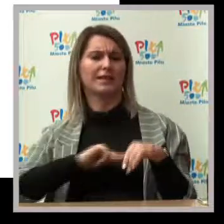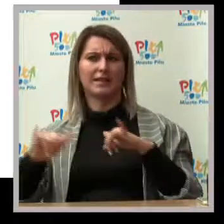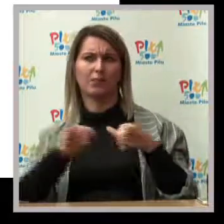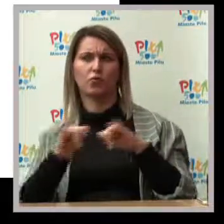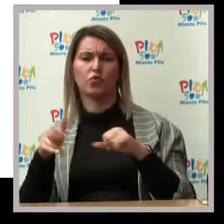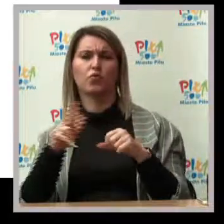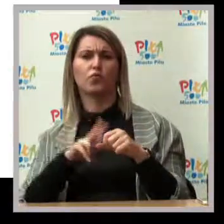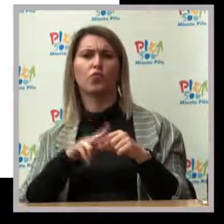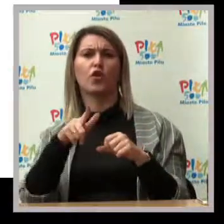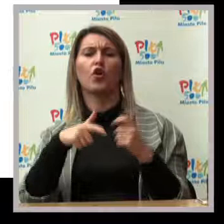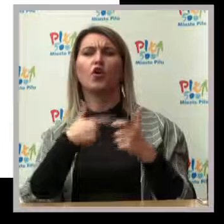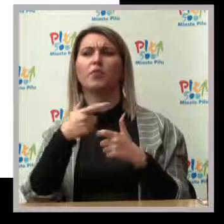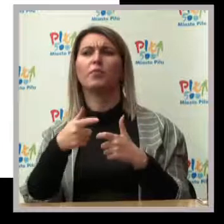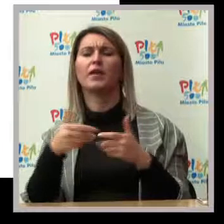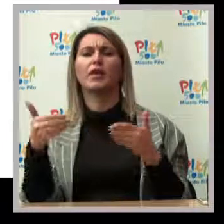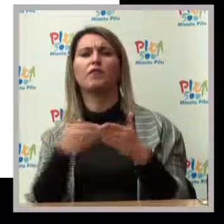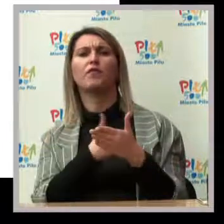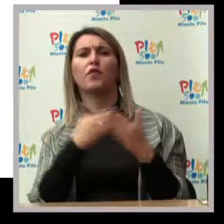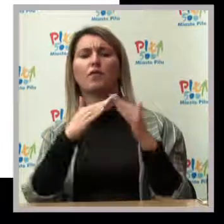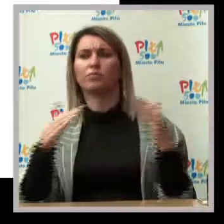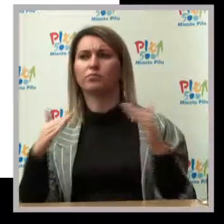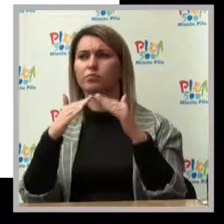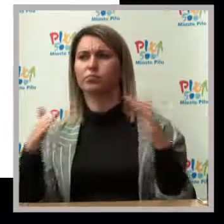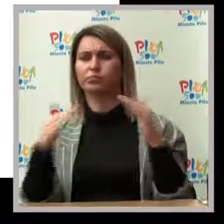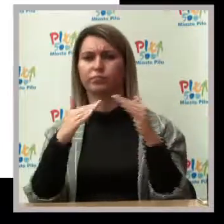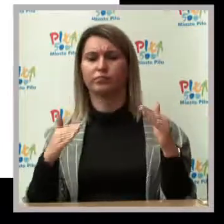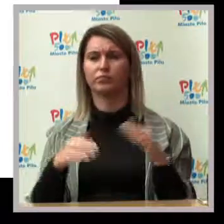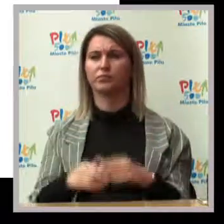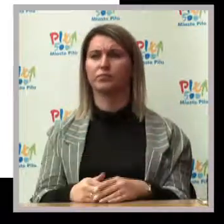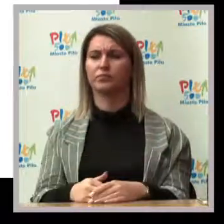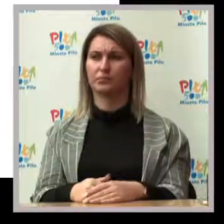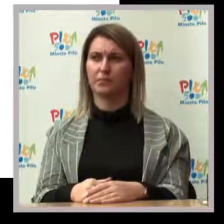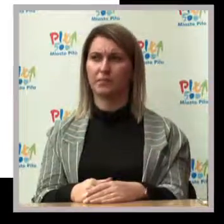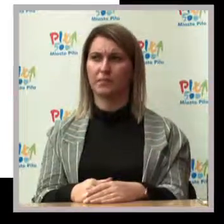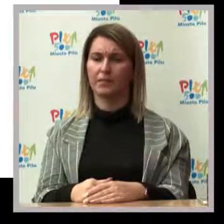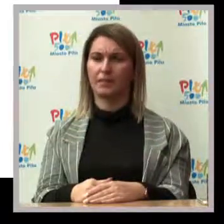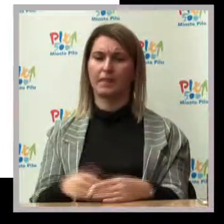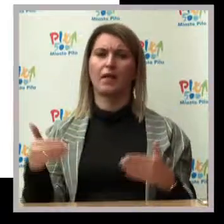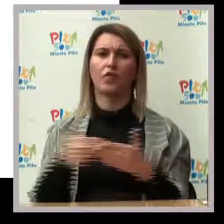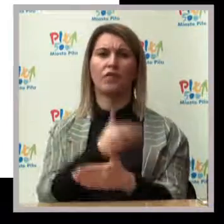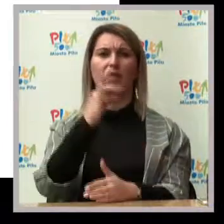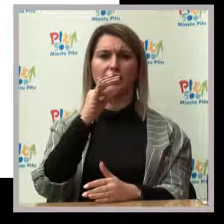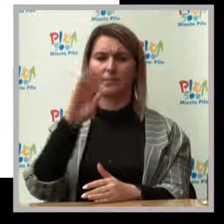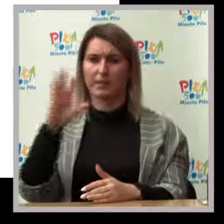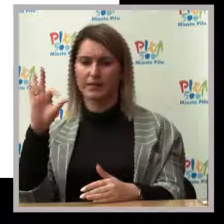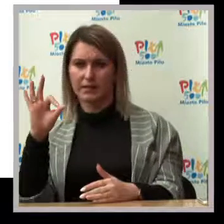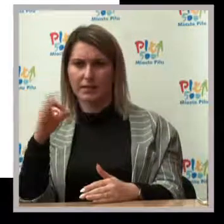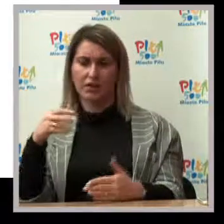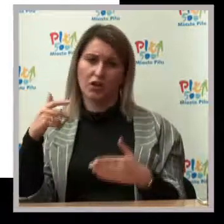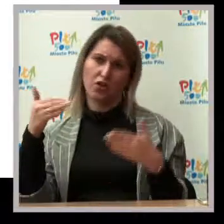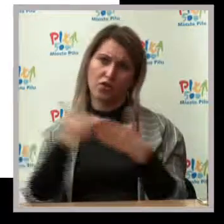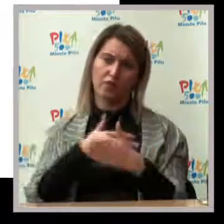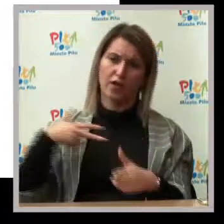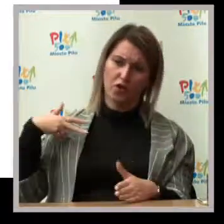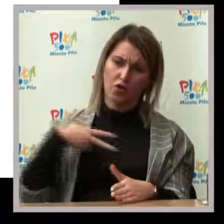prowadzą inwestycje w nowe obiekty komunalne, w nowe TBS-y na